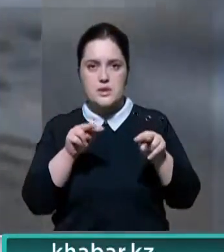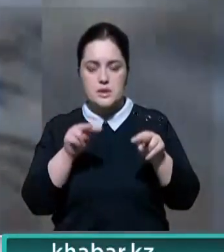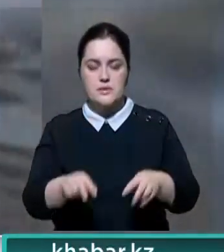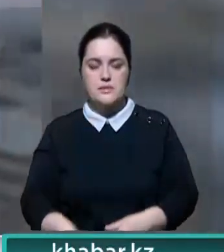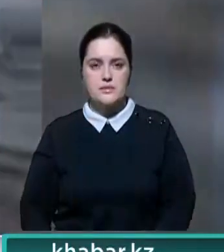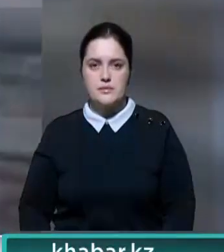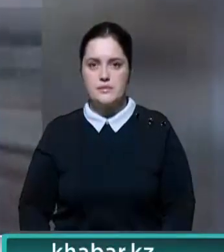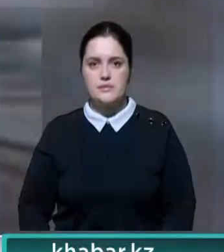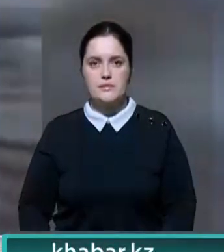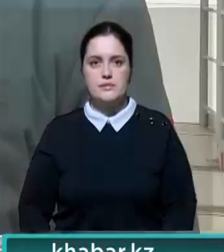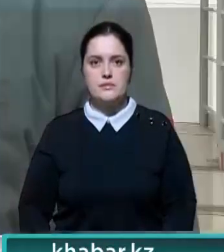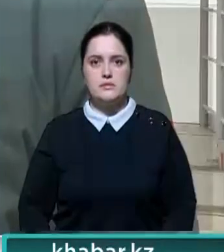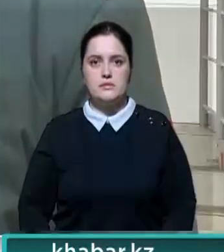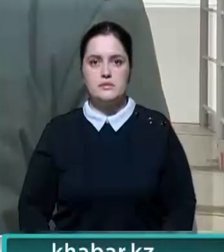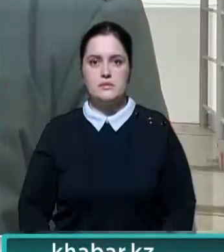посты